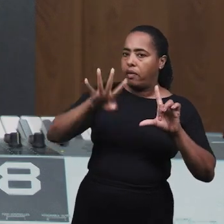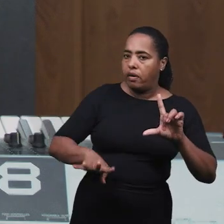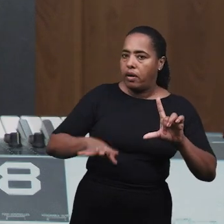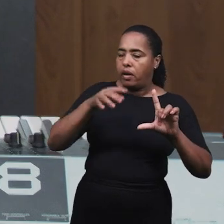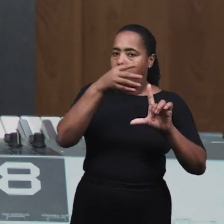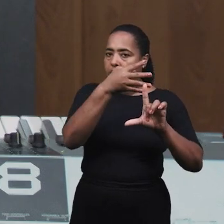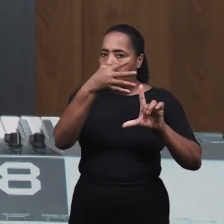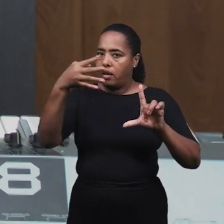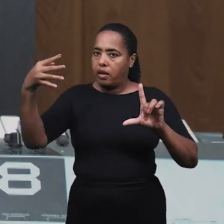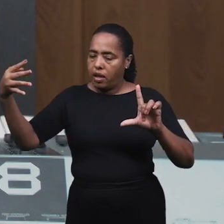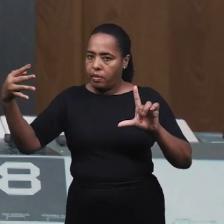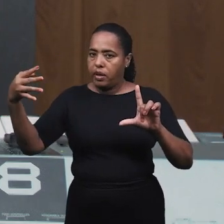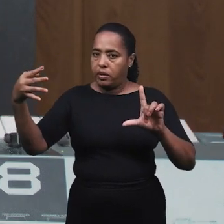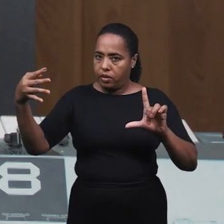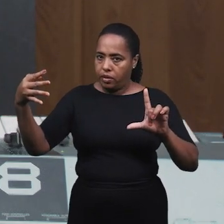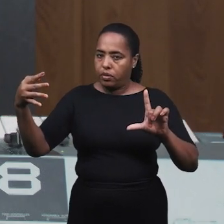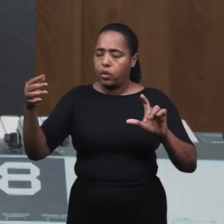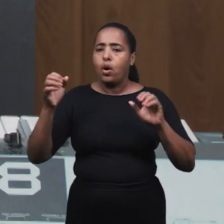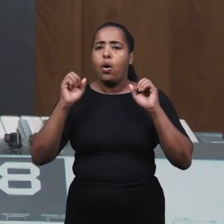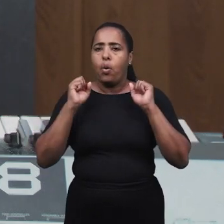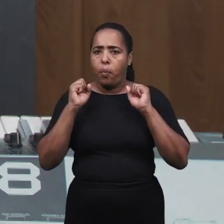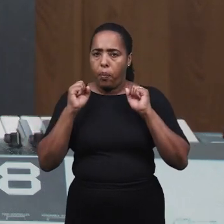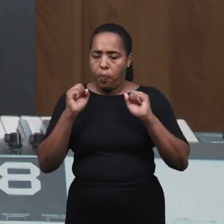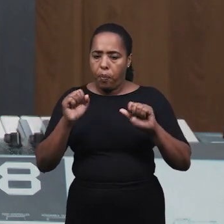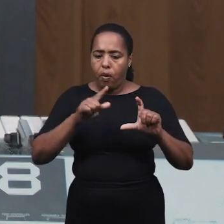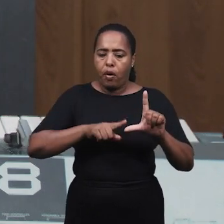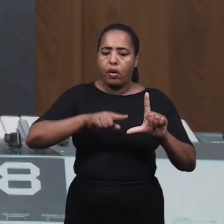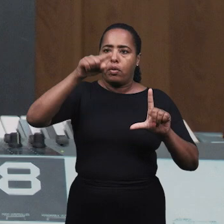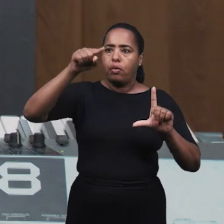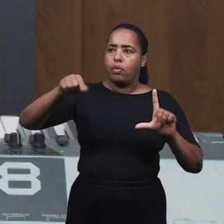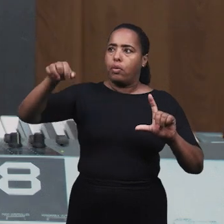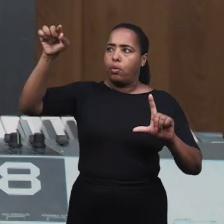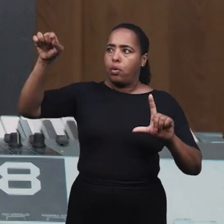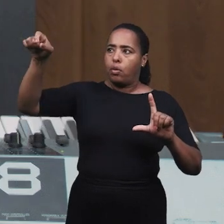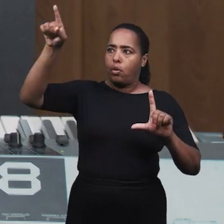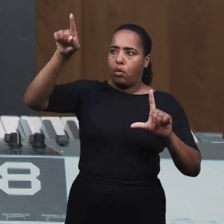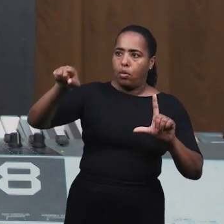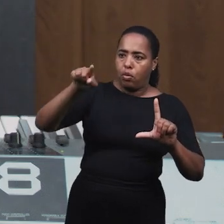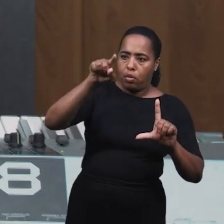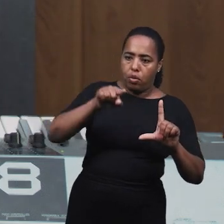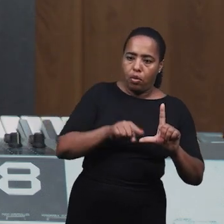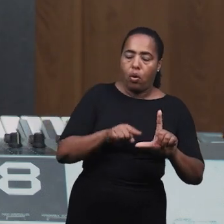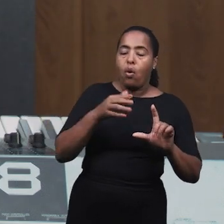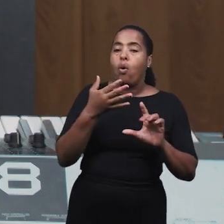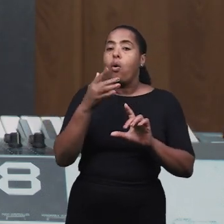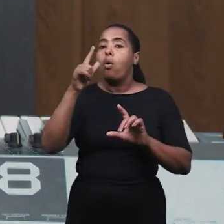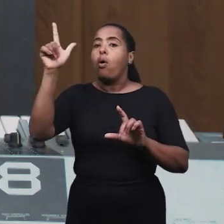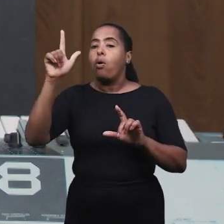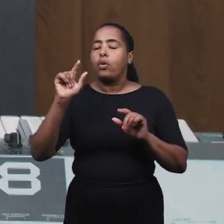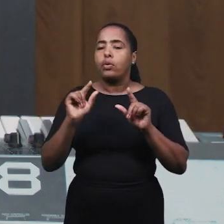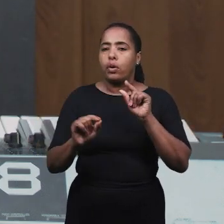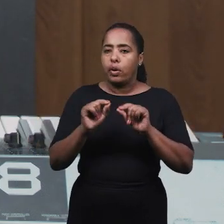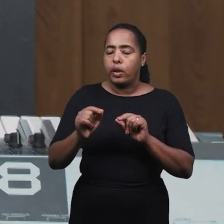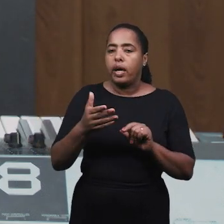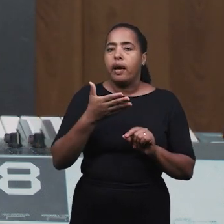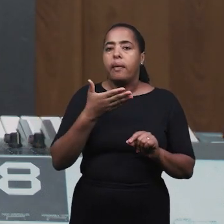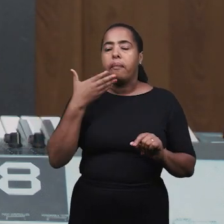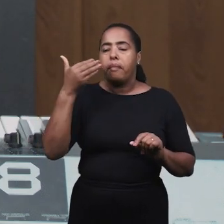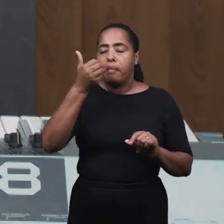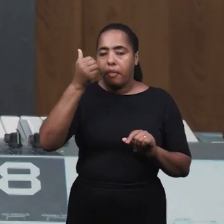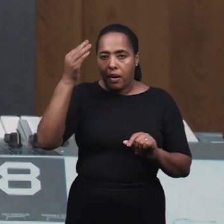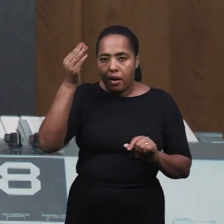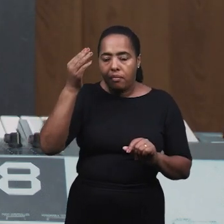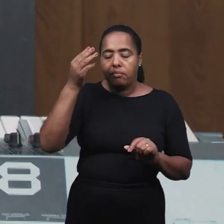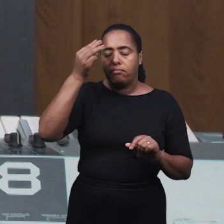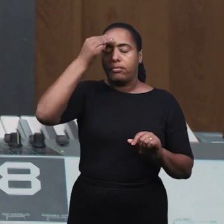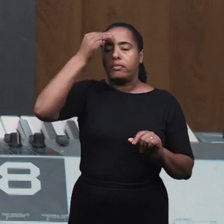la partition de manière montante. Nous pouvons aussi faire de manière descendante. Un autre instrument que vous pouvez